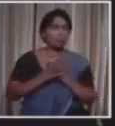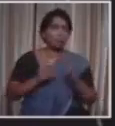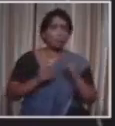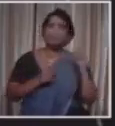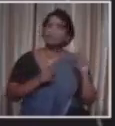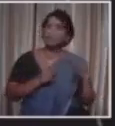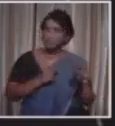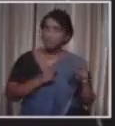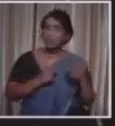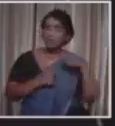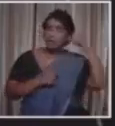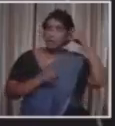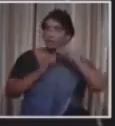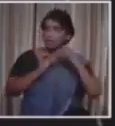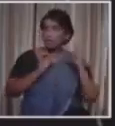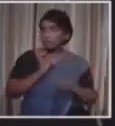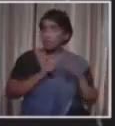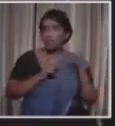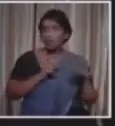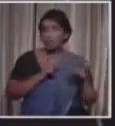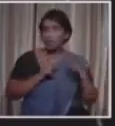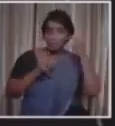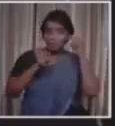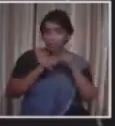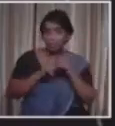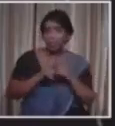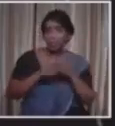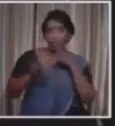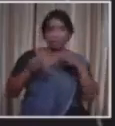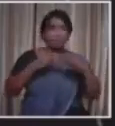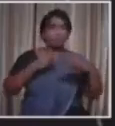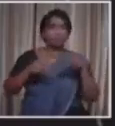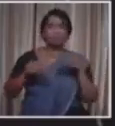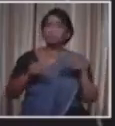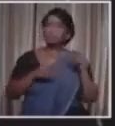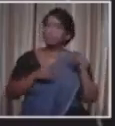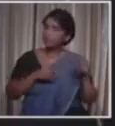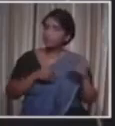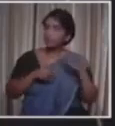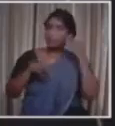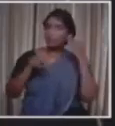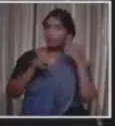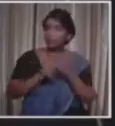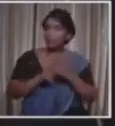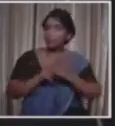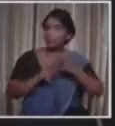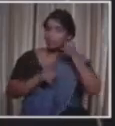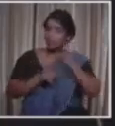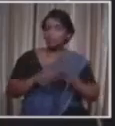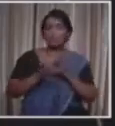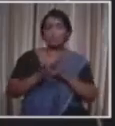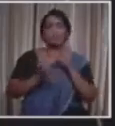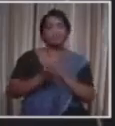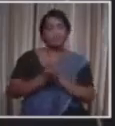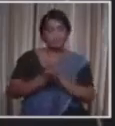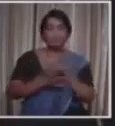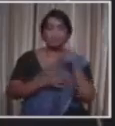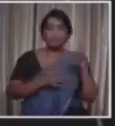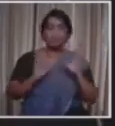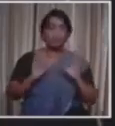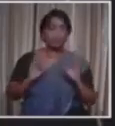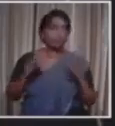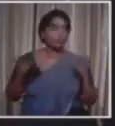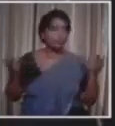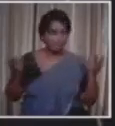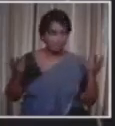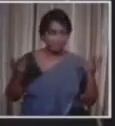පිළිබඳව අද විදුලි බල මණ්ඩලය ඒ සඳහා නම්මෙතාවයක් දක්වන්න ඒ සඳහා යම් අනුකූලතාවයක් දක්වන්න එතුමලා සූදානම් වෙලා